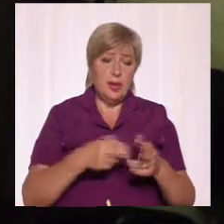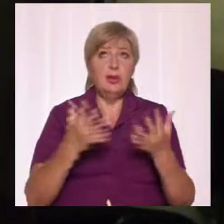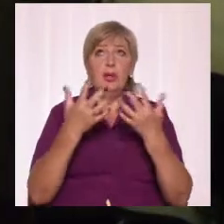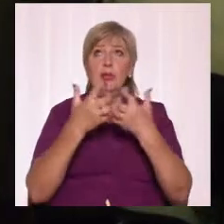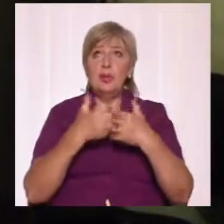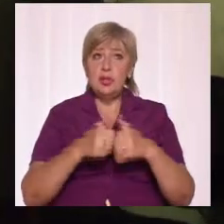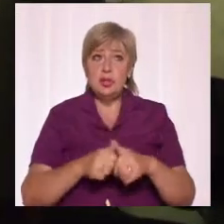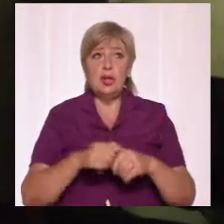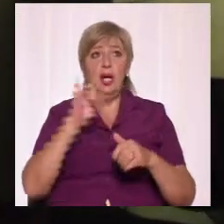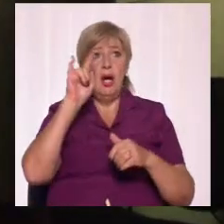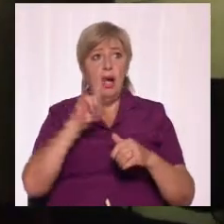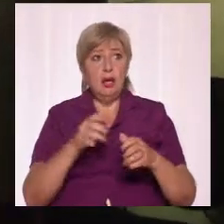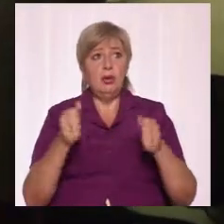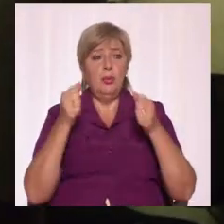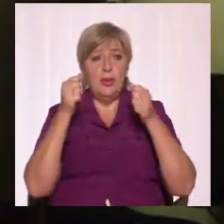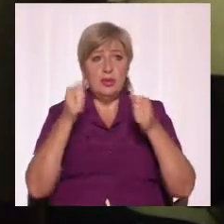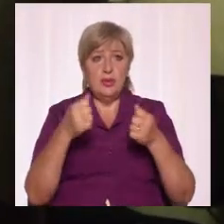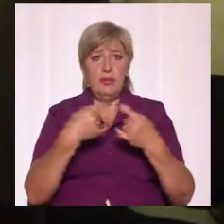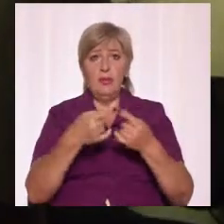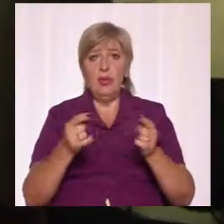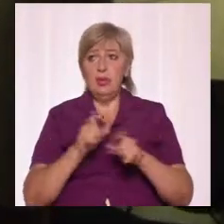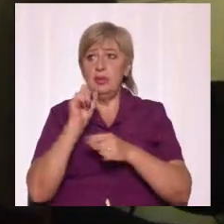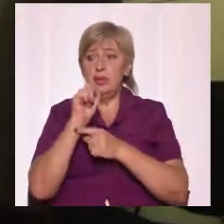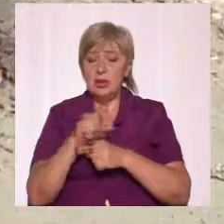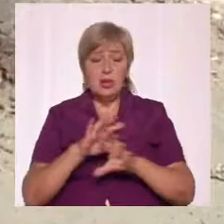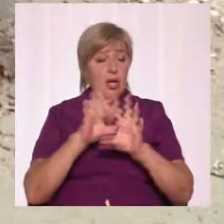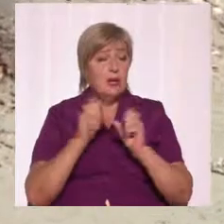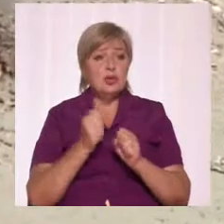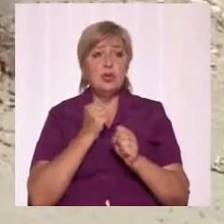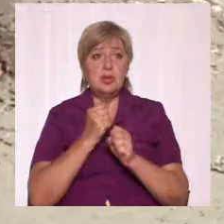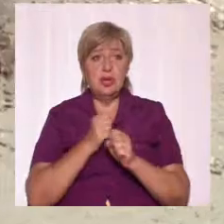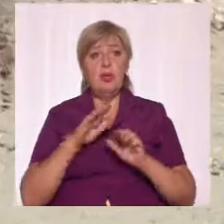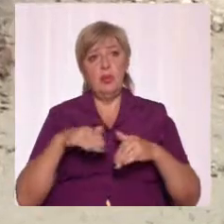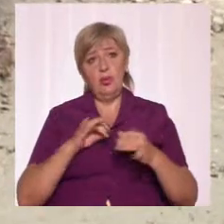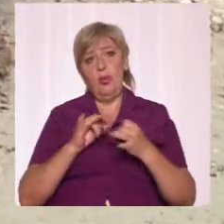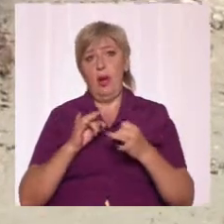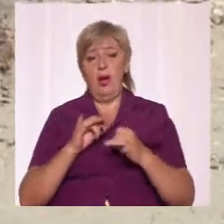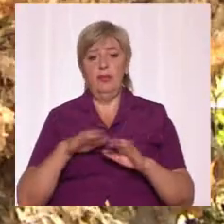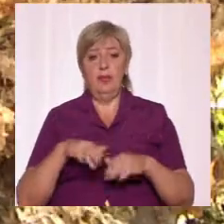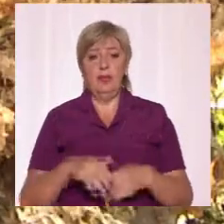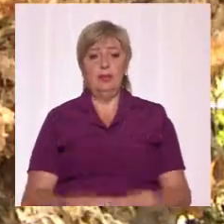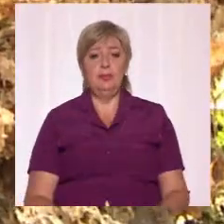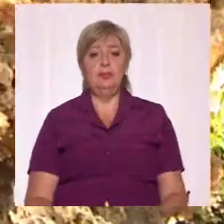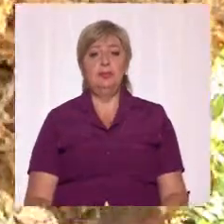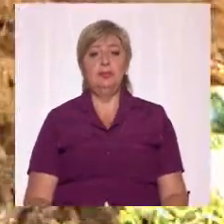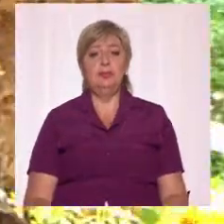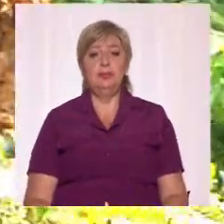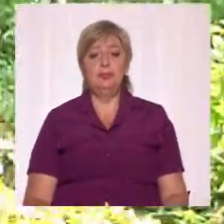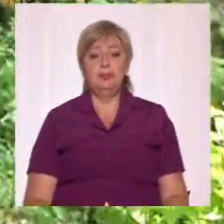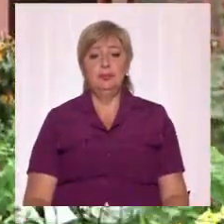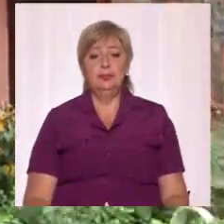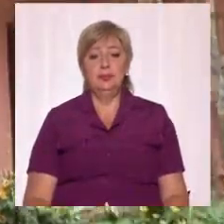встановлювати вікно, балкон заказали. Давайте ми все зробимо, потім будемо комітувати. Марина Яйцова, Артем Кравченко. Новини на